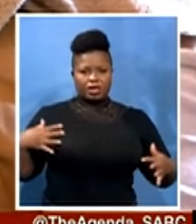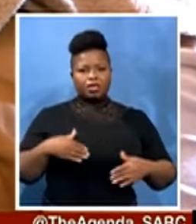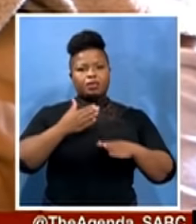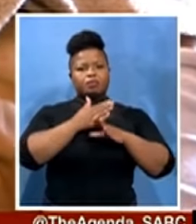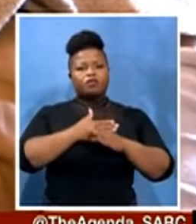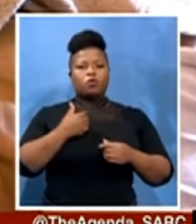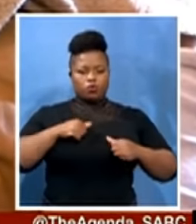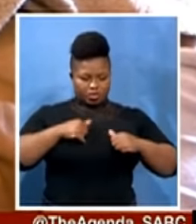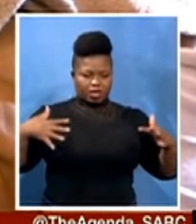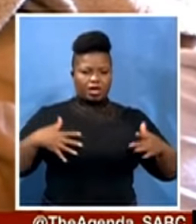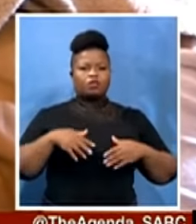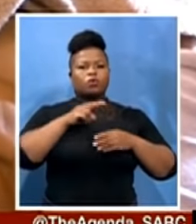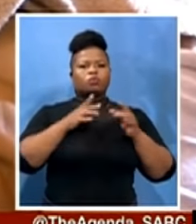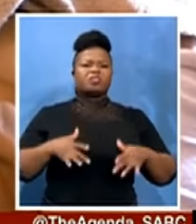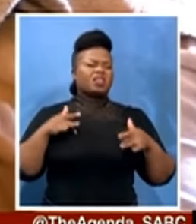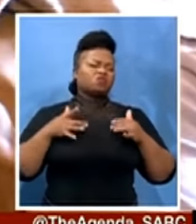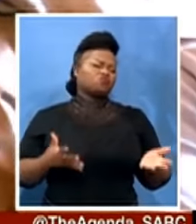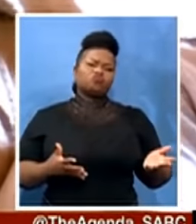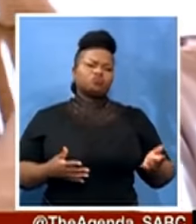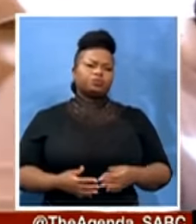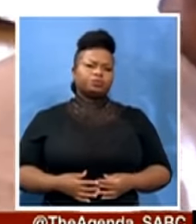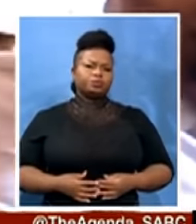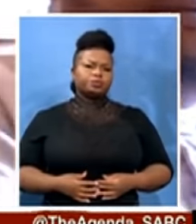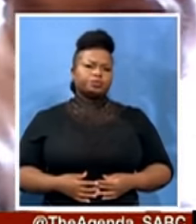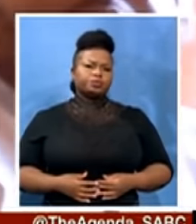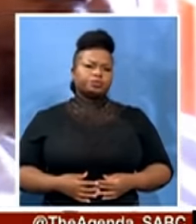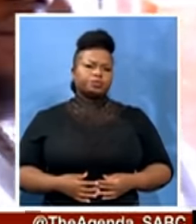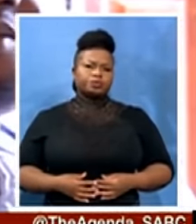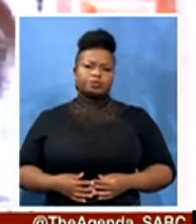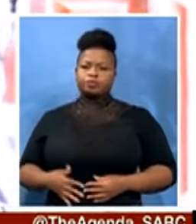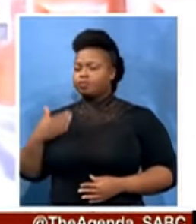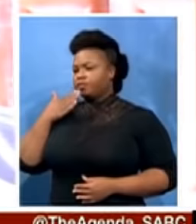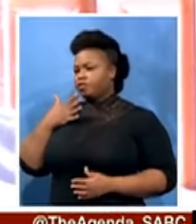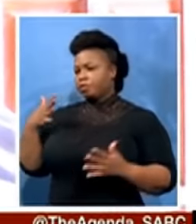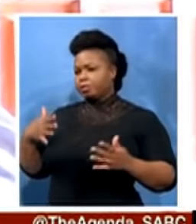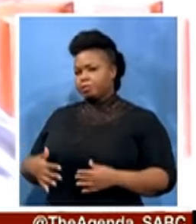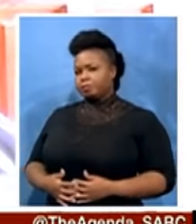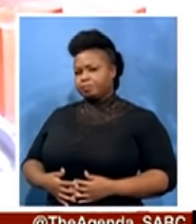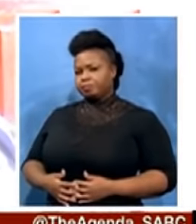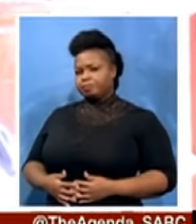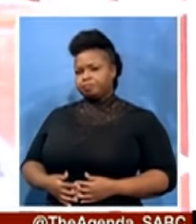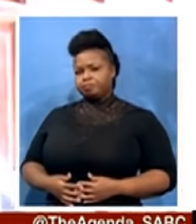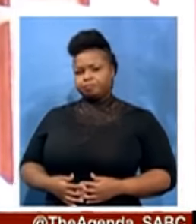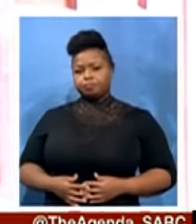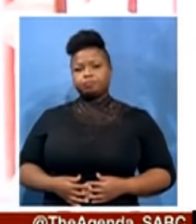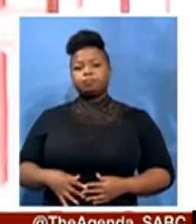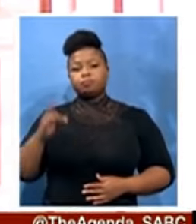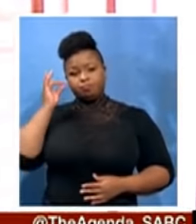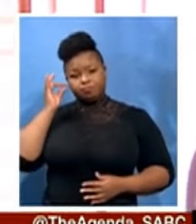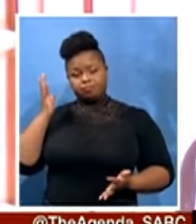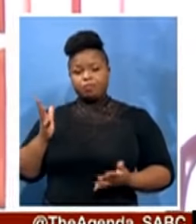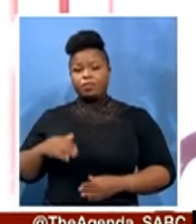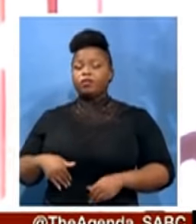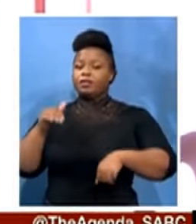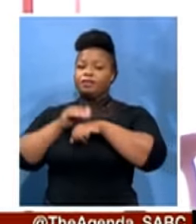yonke. Yeah, smile cool bro. Yeah, but wena. Well, this is his friend who grew up with him, also was